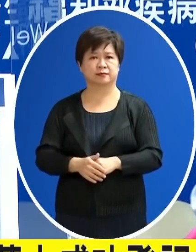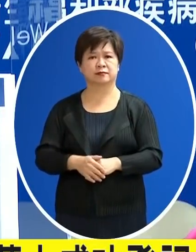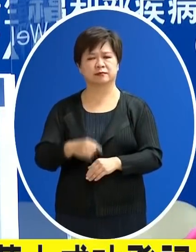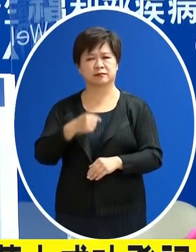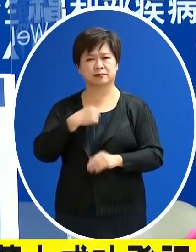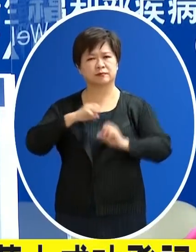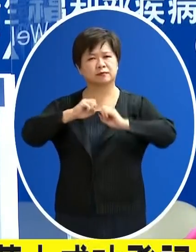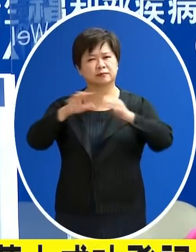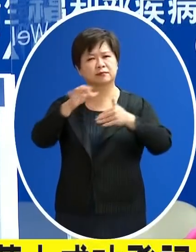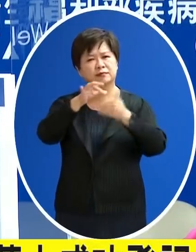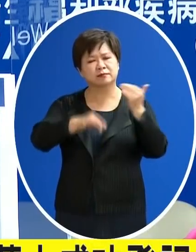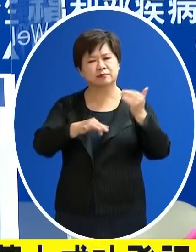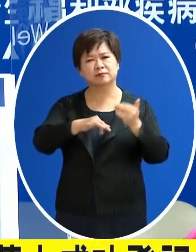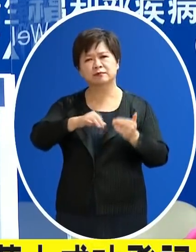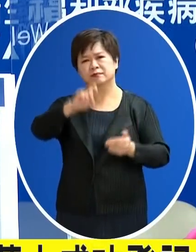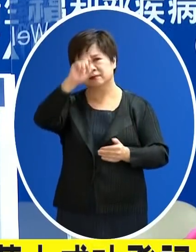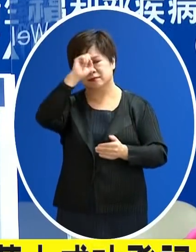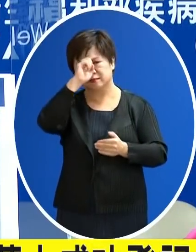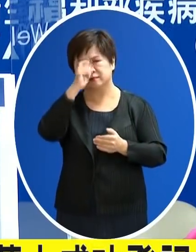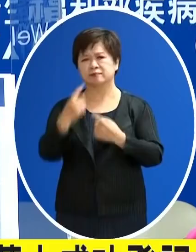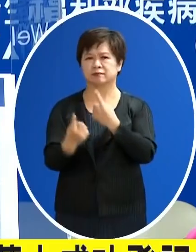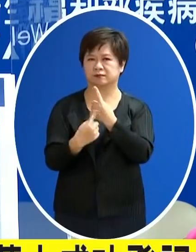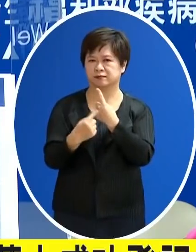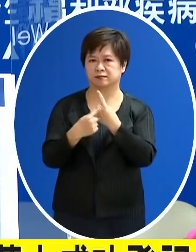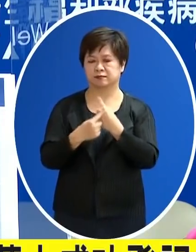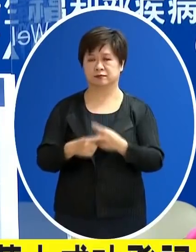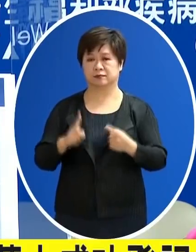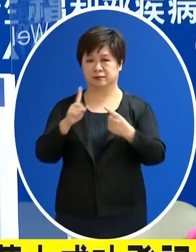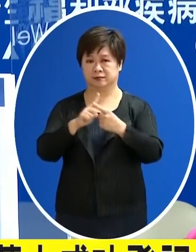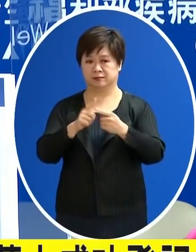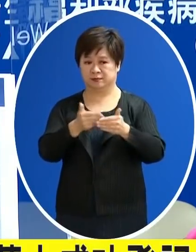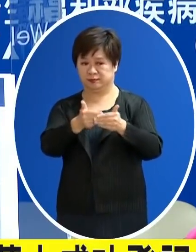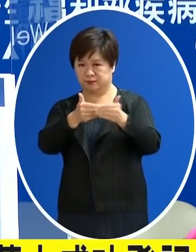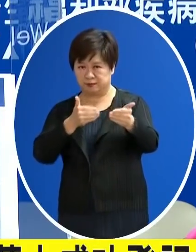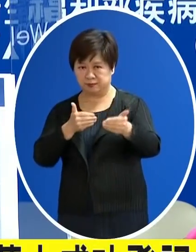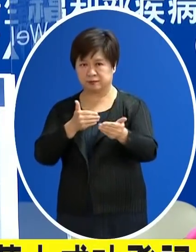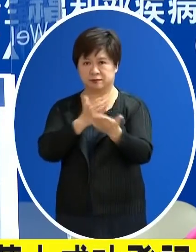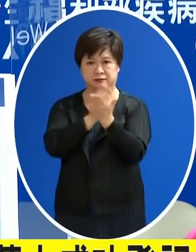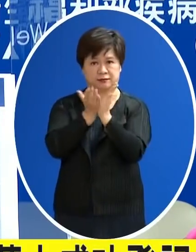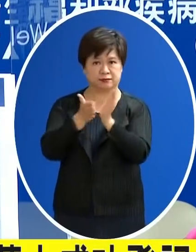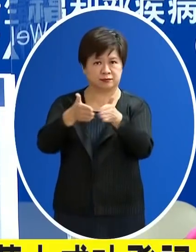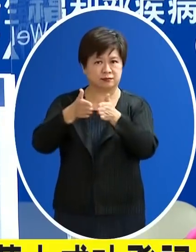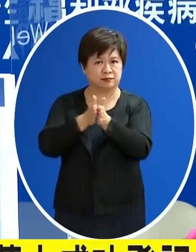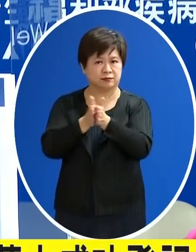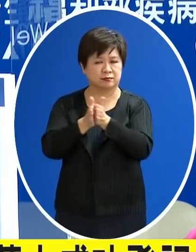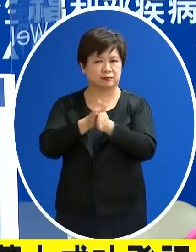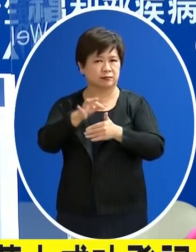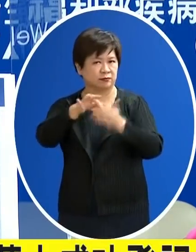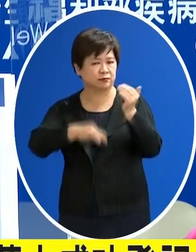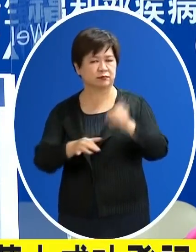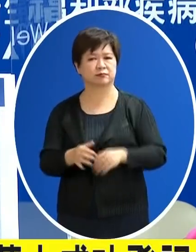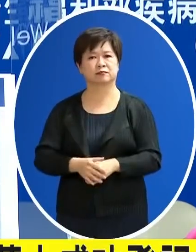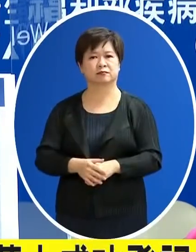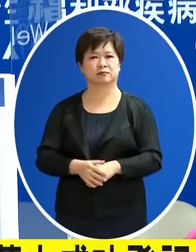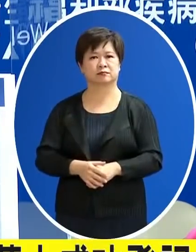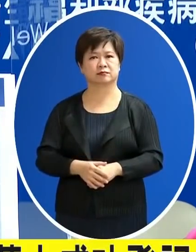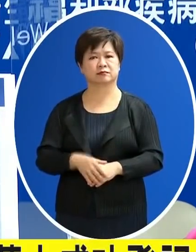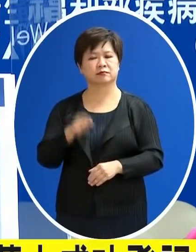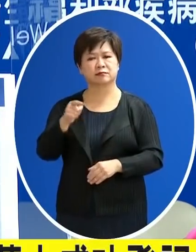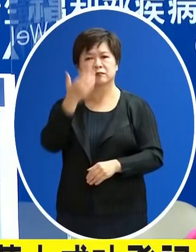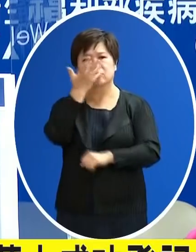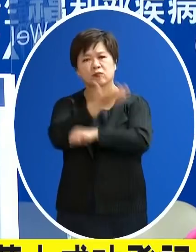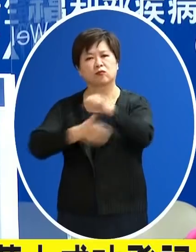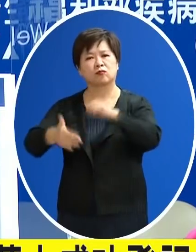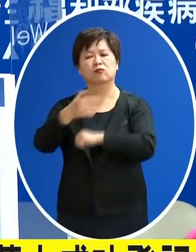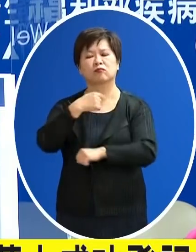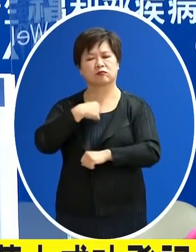部分但是社交距离各种这些要求已经接近是规范了我们跟澎湖去了解一